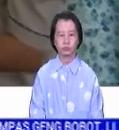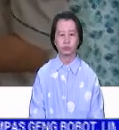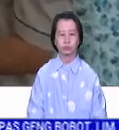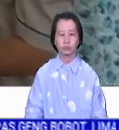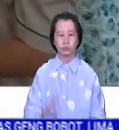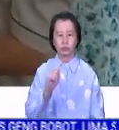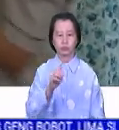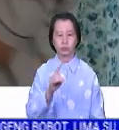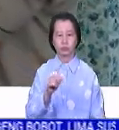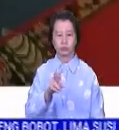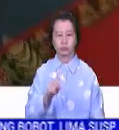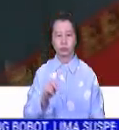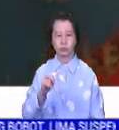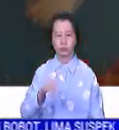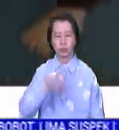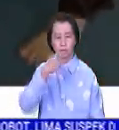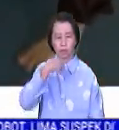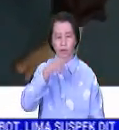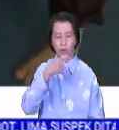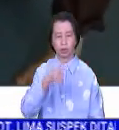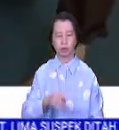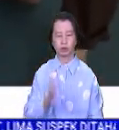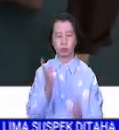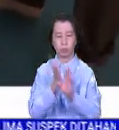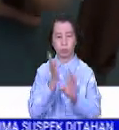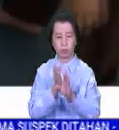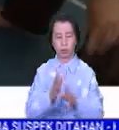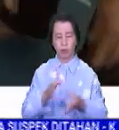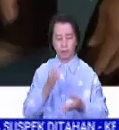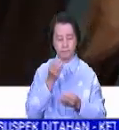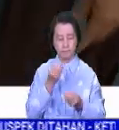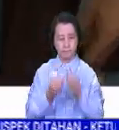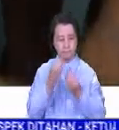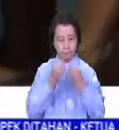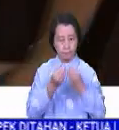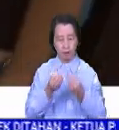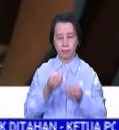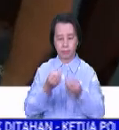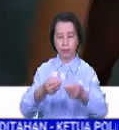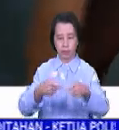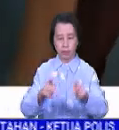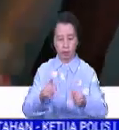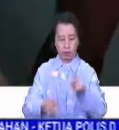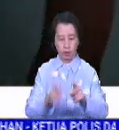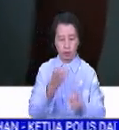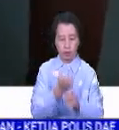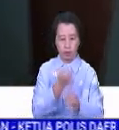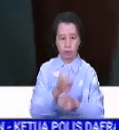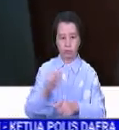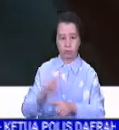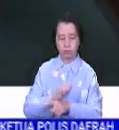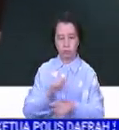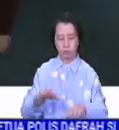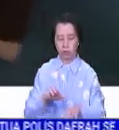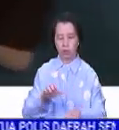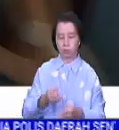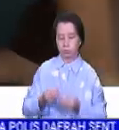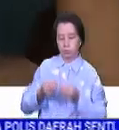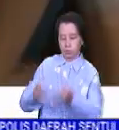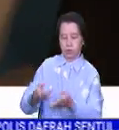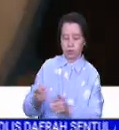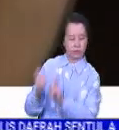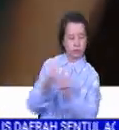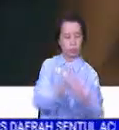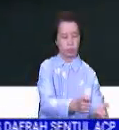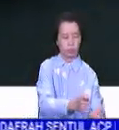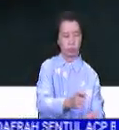itu Adun lumad Dan roslan Muharam berkata Ford bank ini memberi ruang kepada penduduk yang berkemampuan beramal jariah menghulur sumbangan